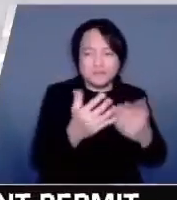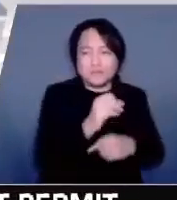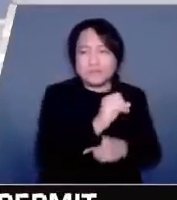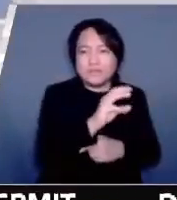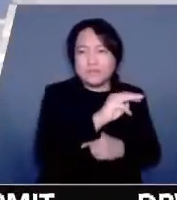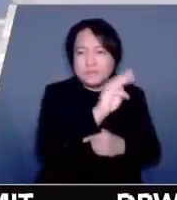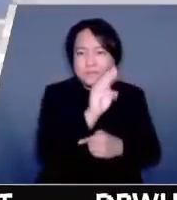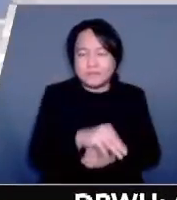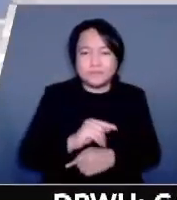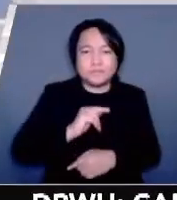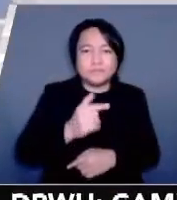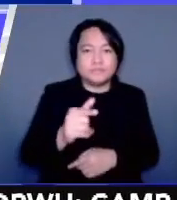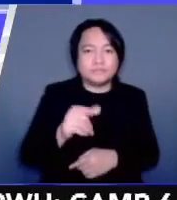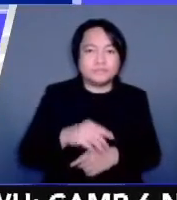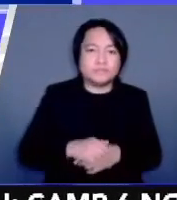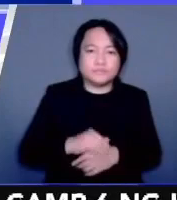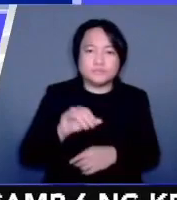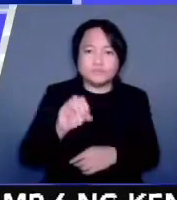apresto